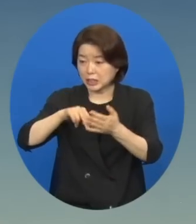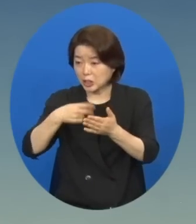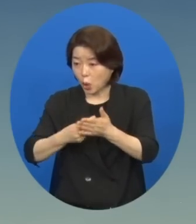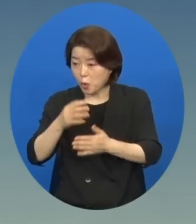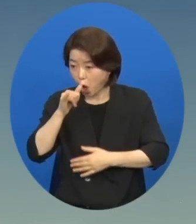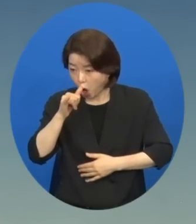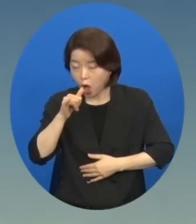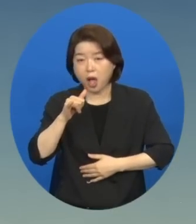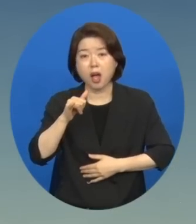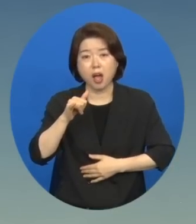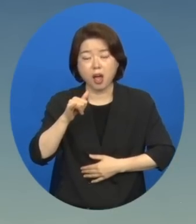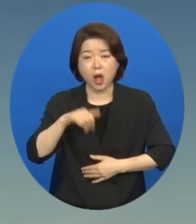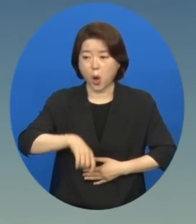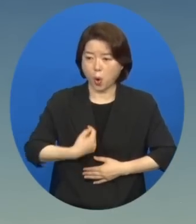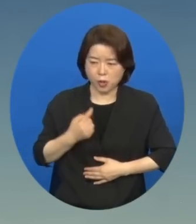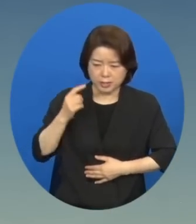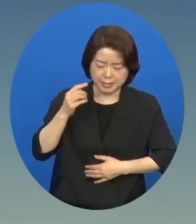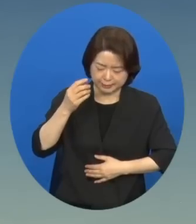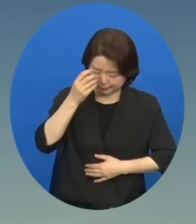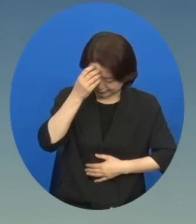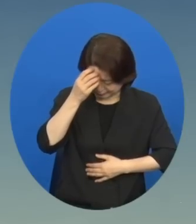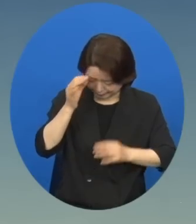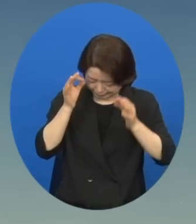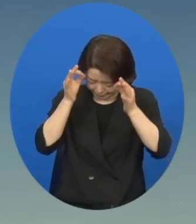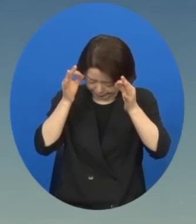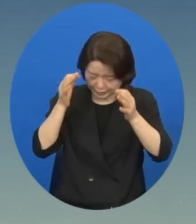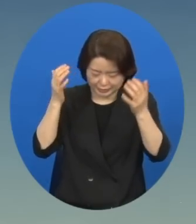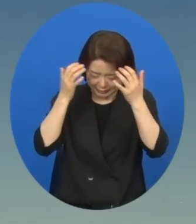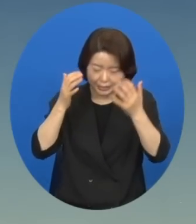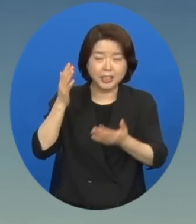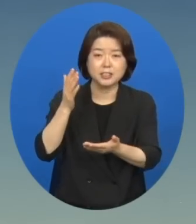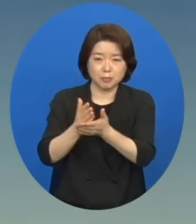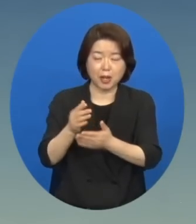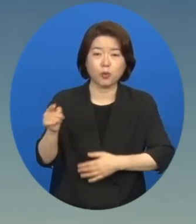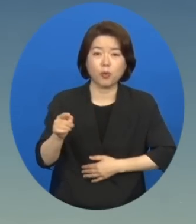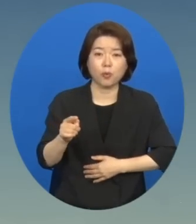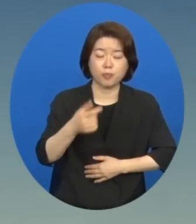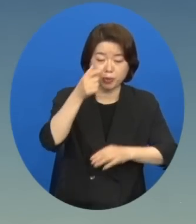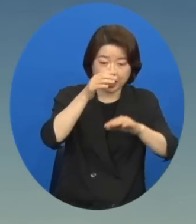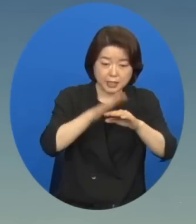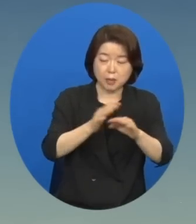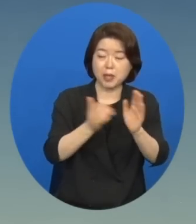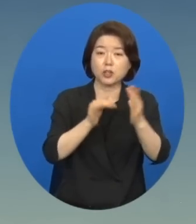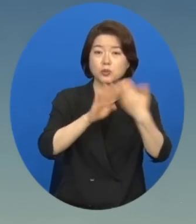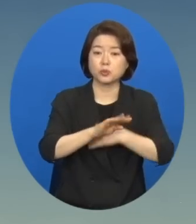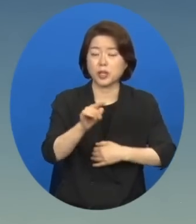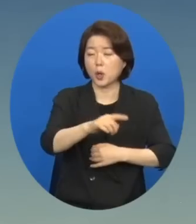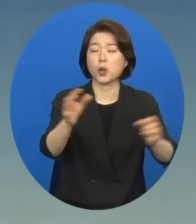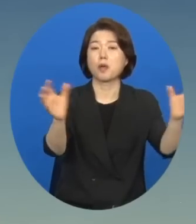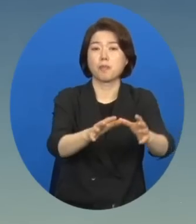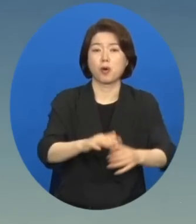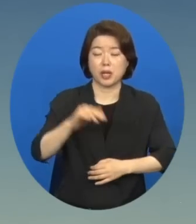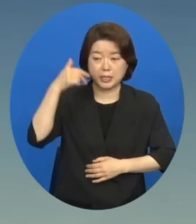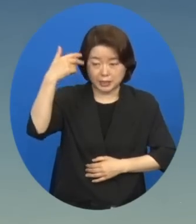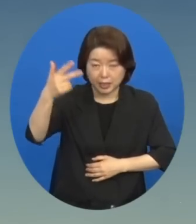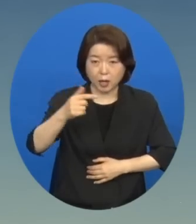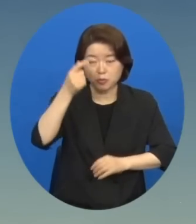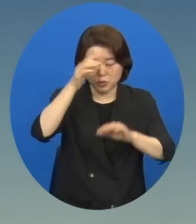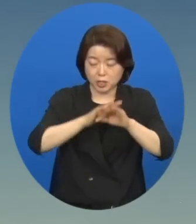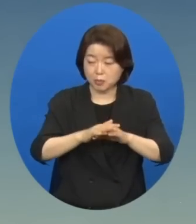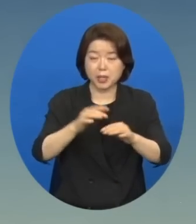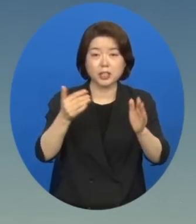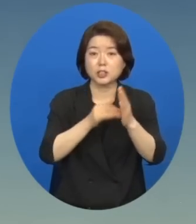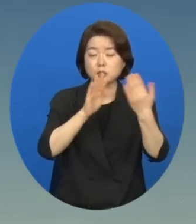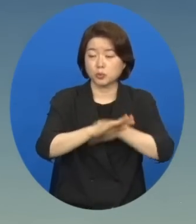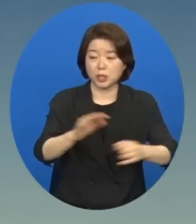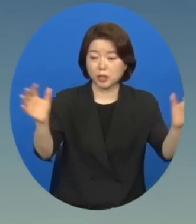있으면 혼자 끙끙 앓지 말고 예배 끝나고 어디로 모여라, 다음 주 예배 끝나고. 저는